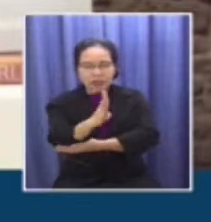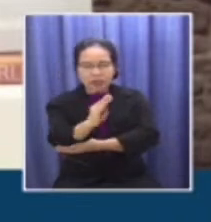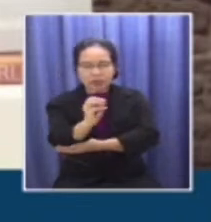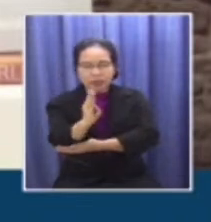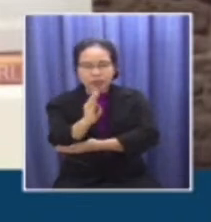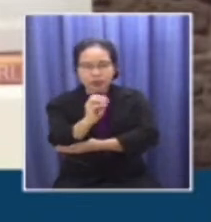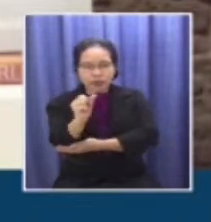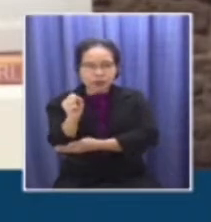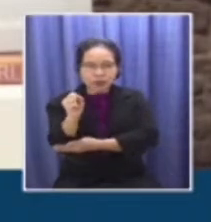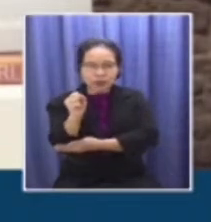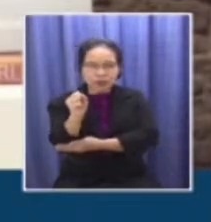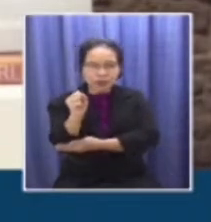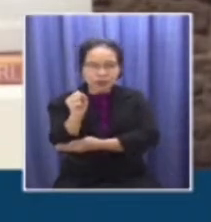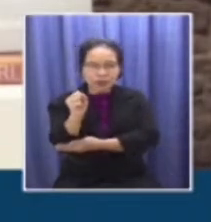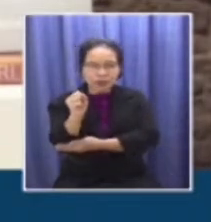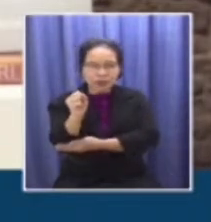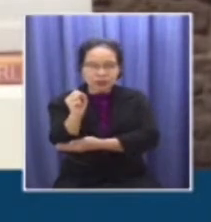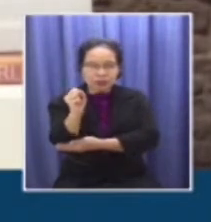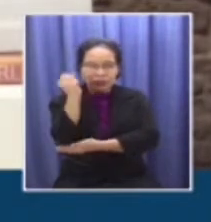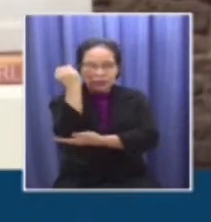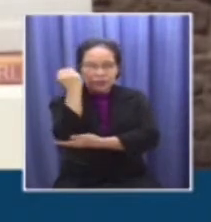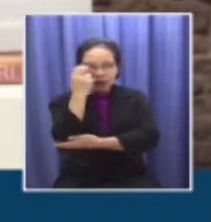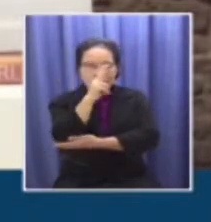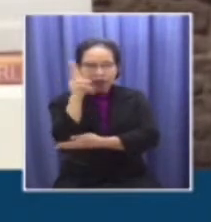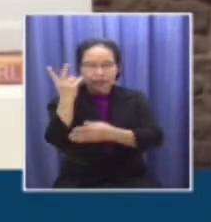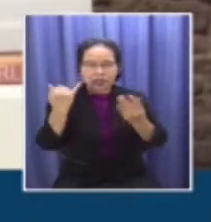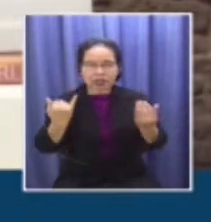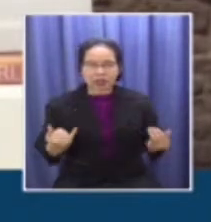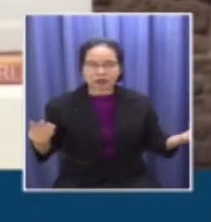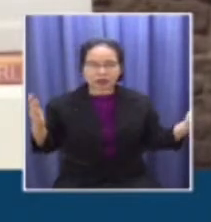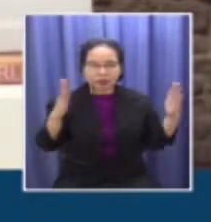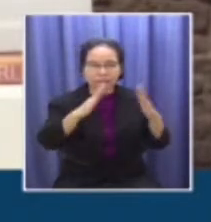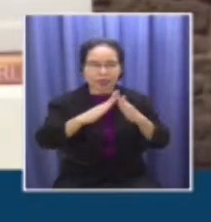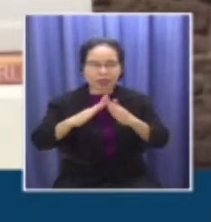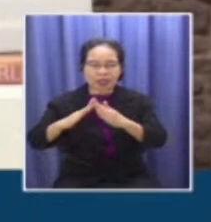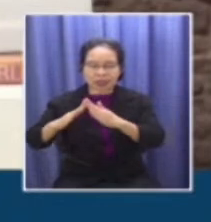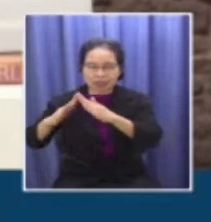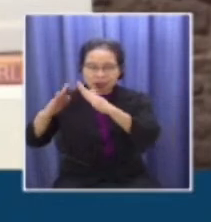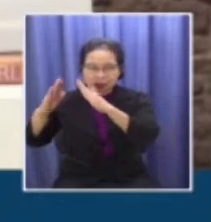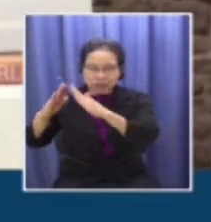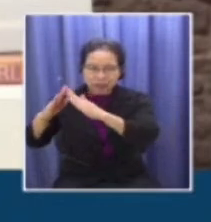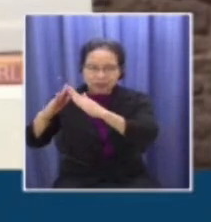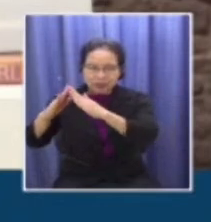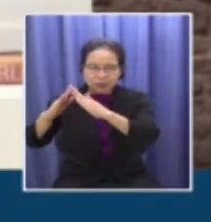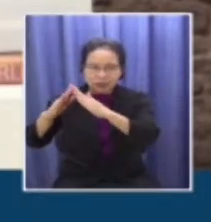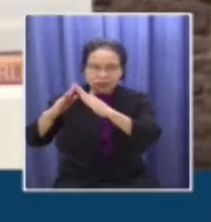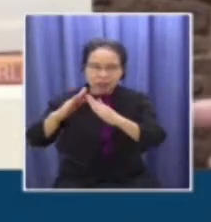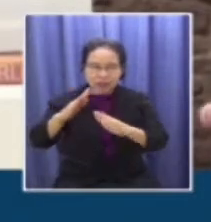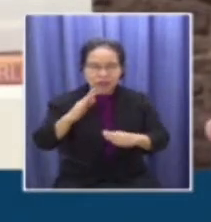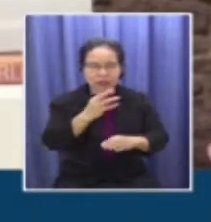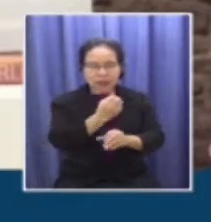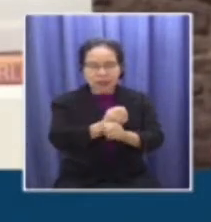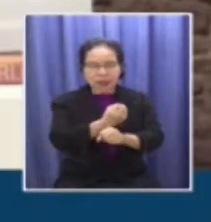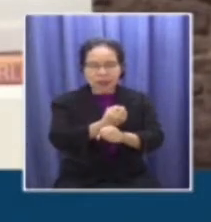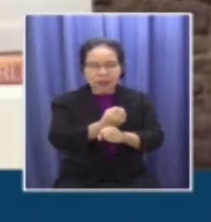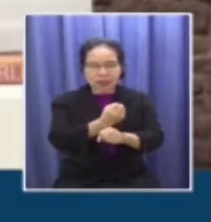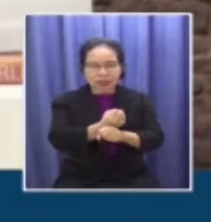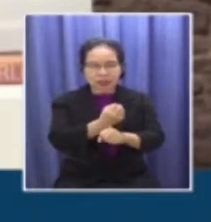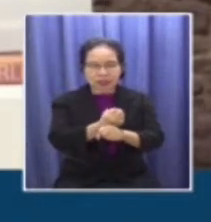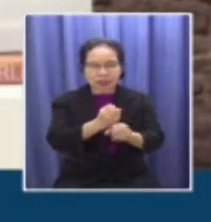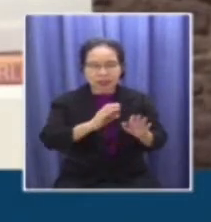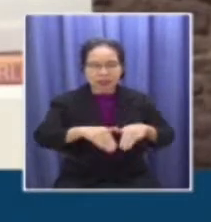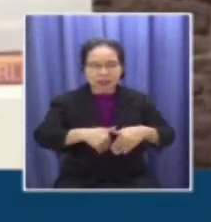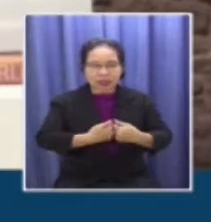cassa fear a beer bianing in nam, not done yet in Pampro na ye, the Dukura